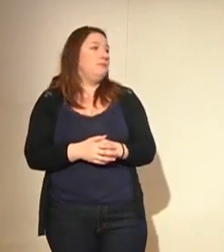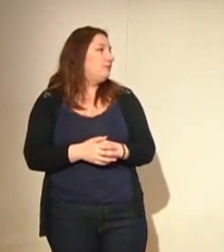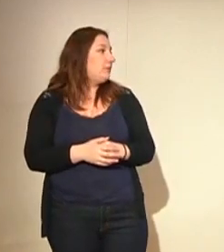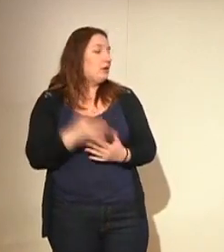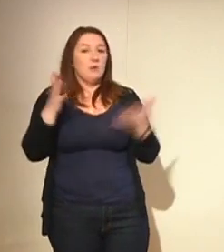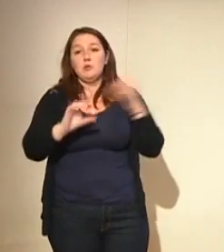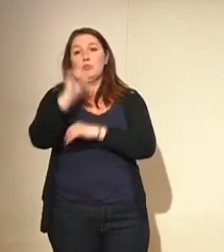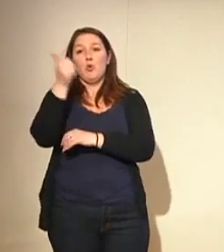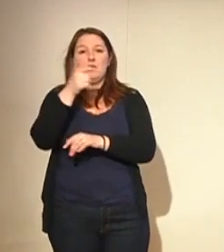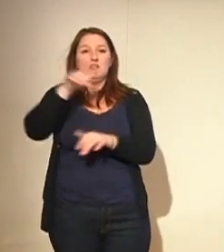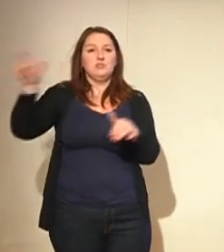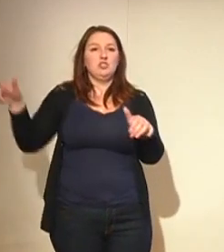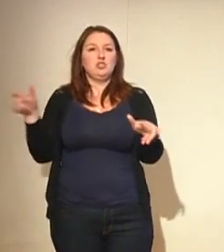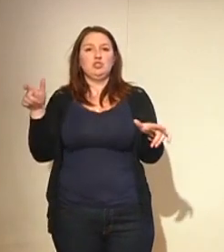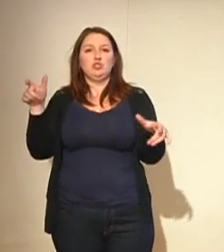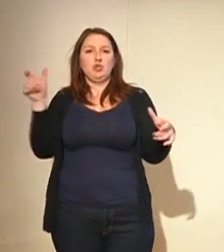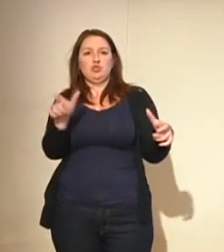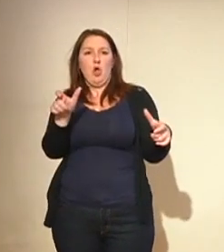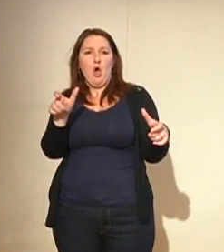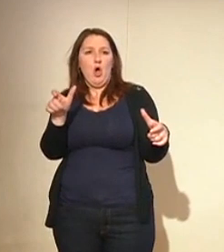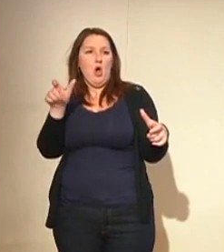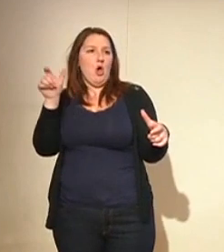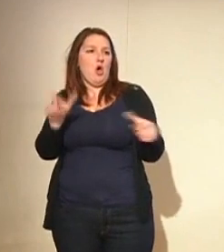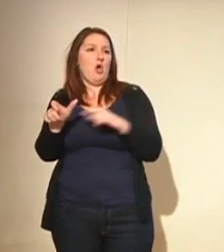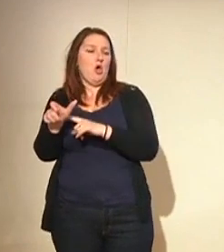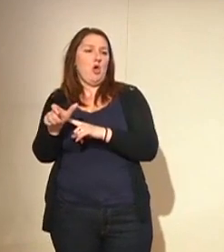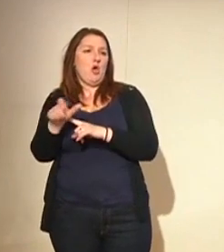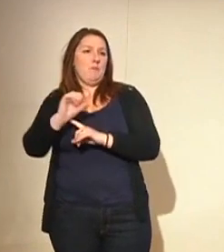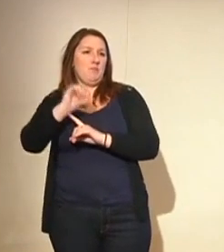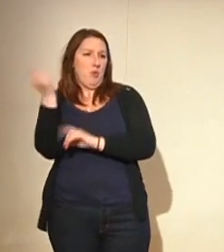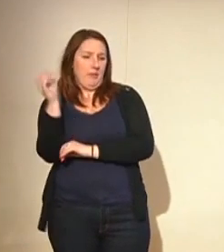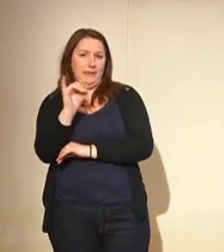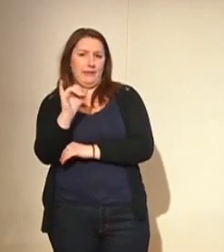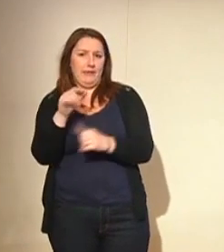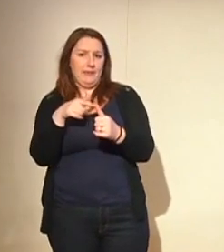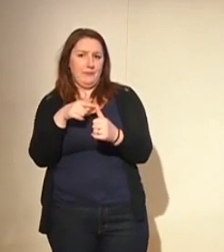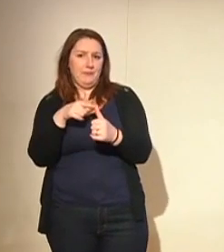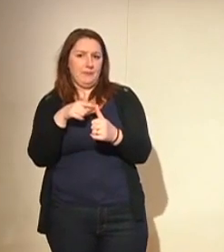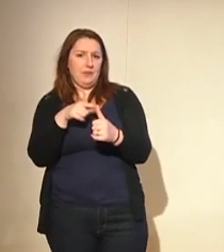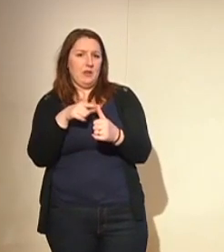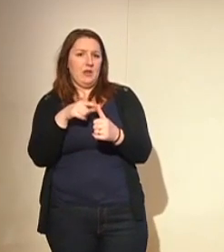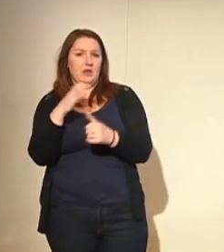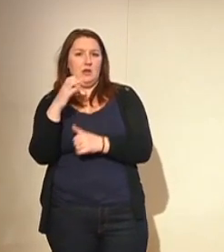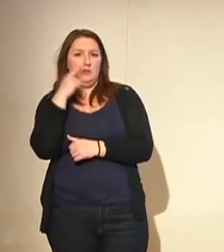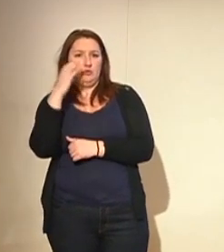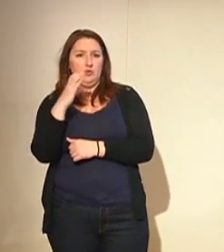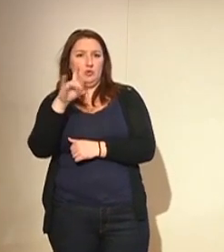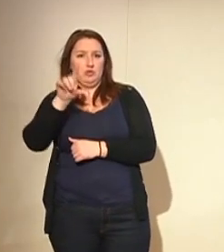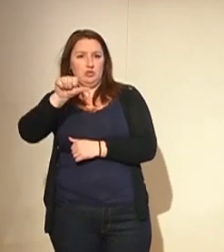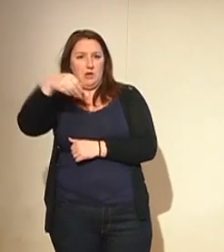peut-être j'ai commencer par les censeurs du coup euh pour comme censeur monsieur chamussi qui est